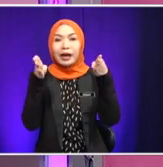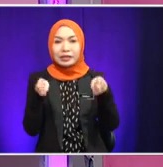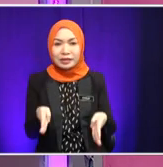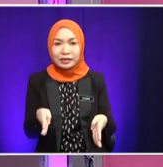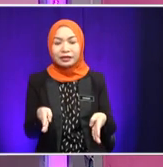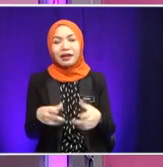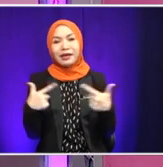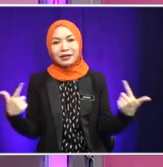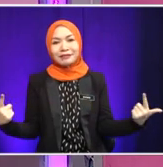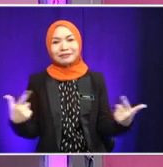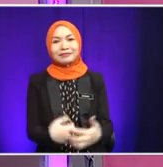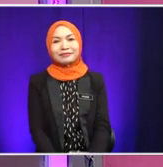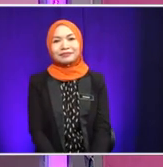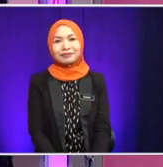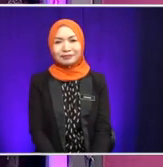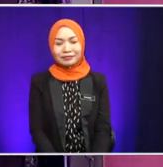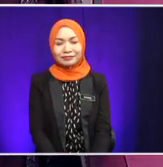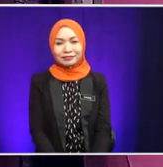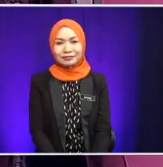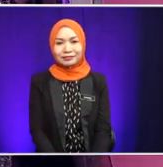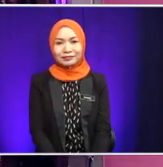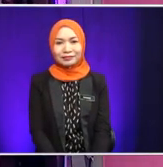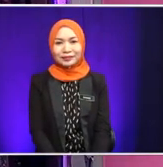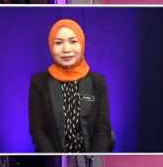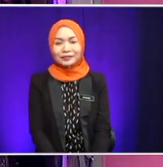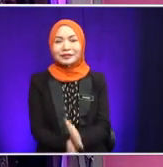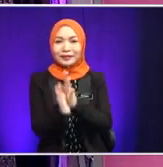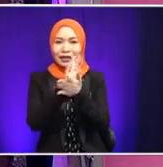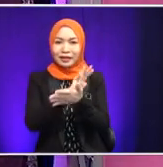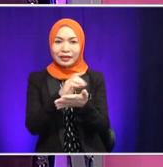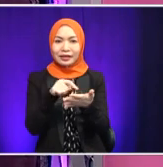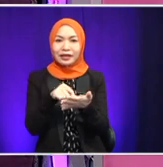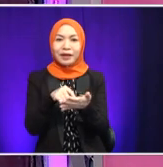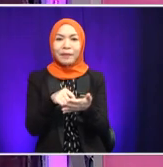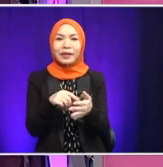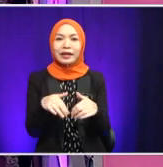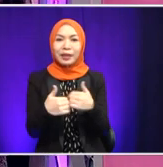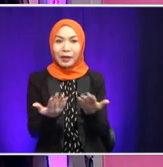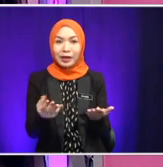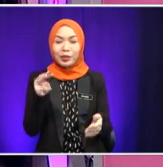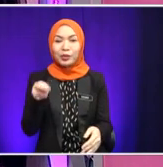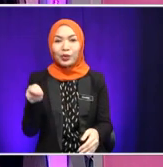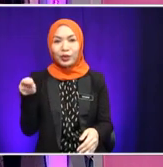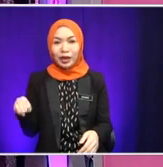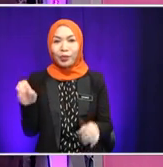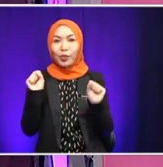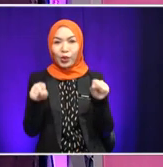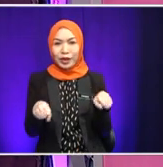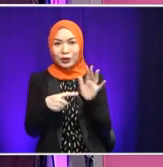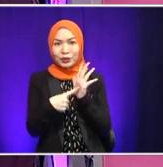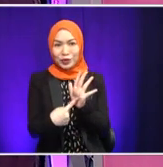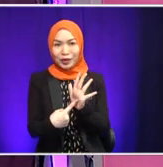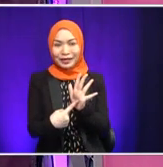kumpulannya ada berbagai kaum ya jadi eee jadi dekat sini Bagaimana murid dapat memamerkan nih melalui cara yang begini